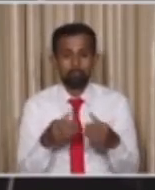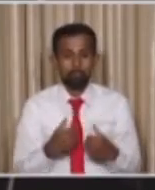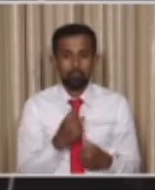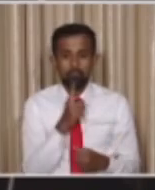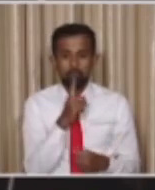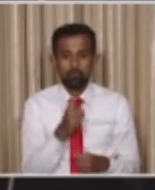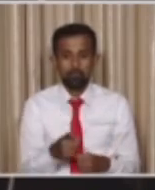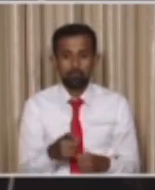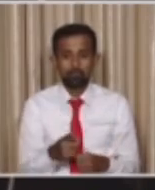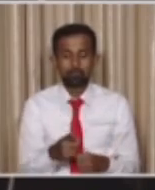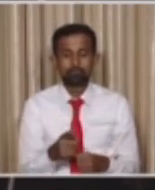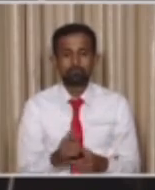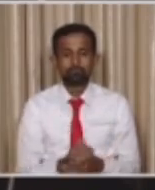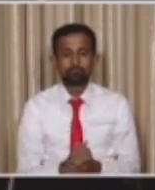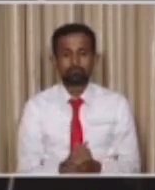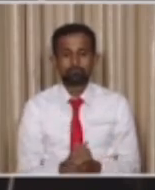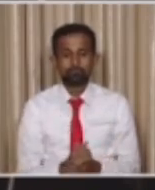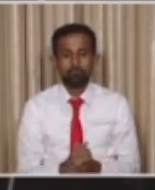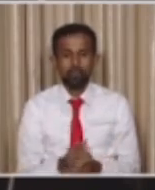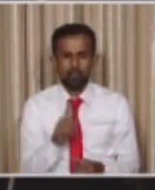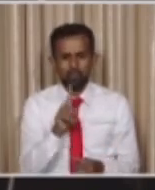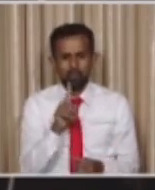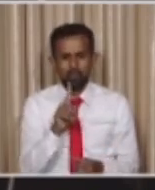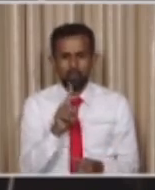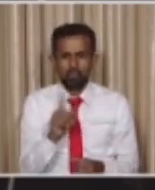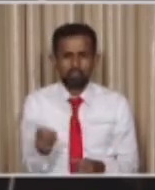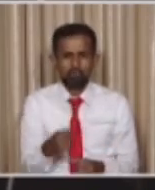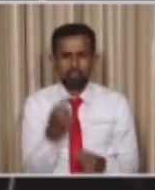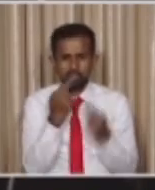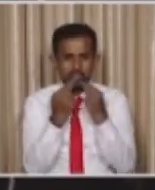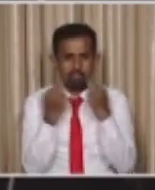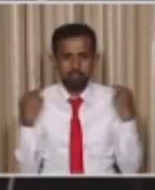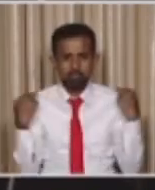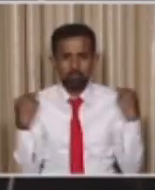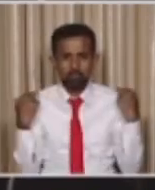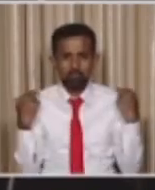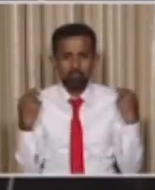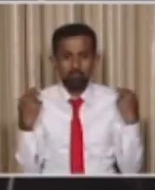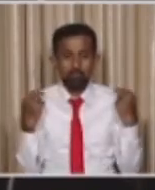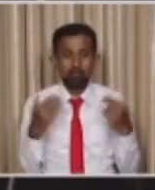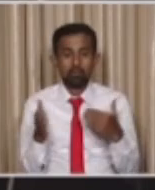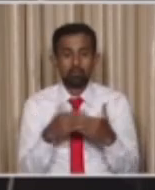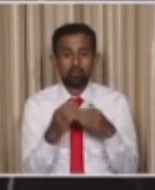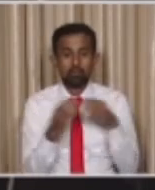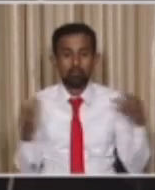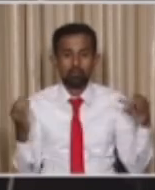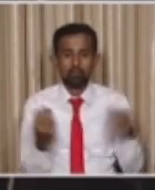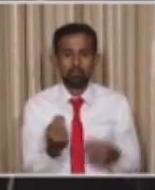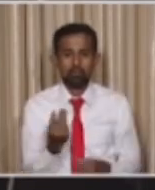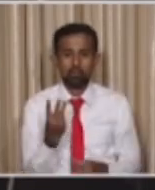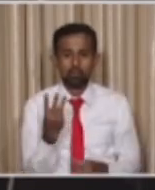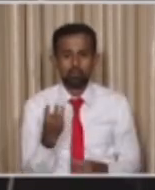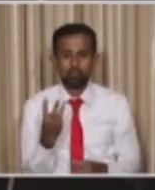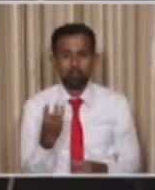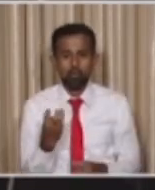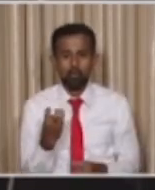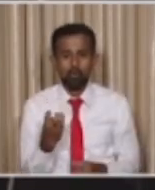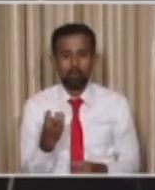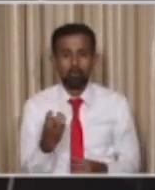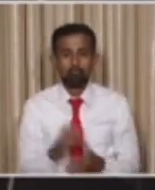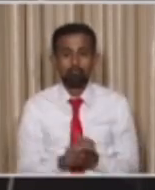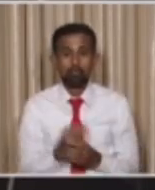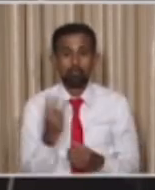ඕනේ කරු සභාපතිතුමනි දවසකට රේගුවට කන්ටේනර් සෙනවා 3000ක් විතර.